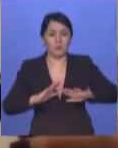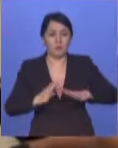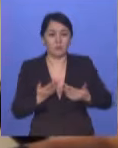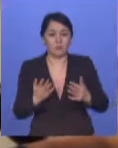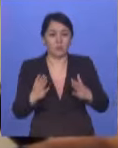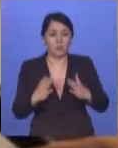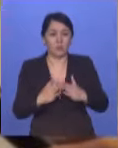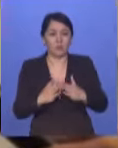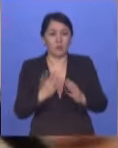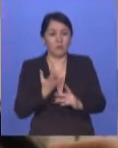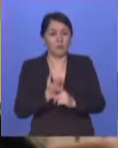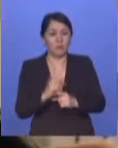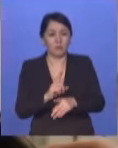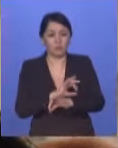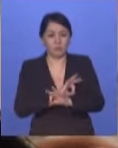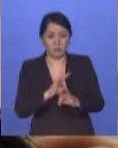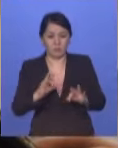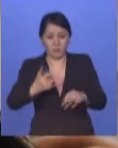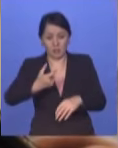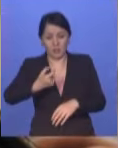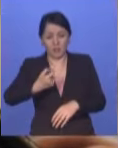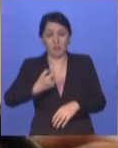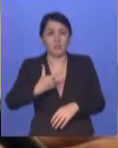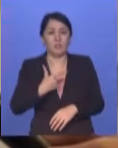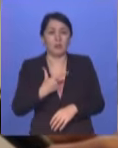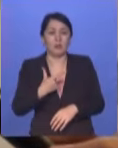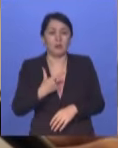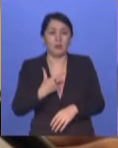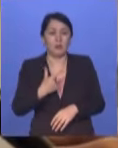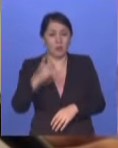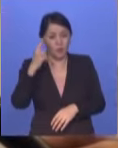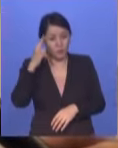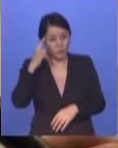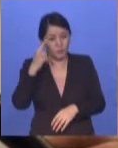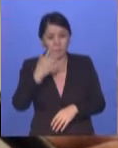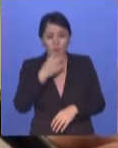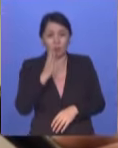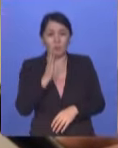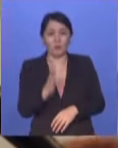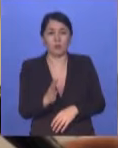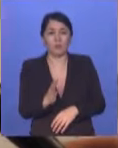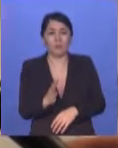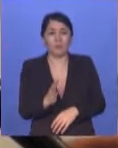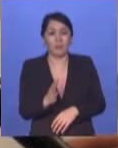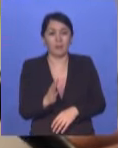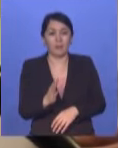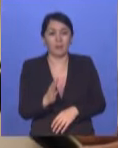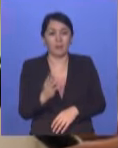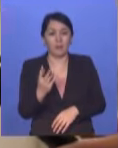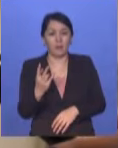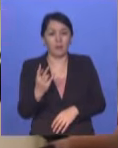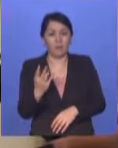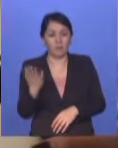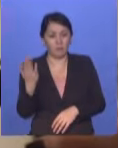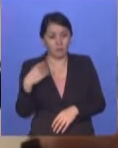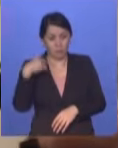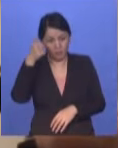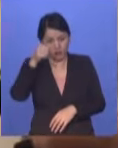Дом замечательный, красивый, светлый. Думаю, теплый. Мы построили дом в том